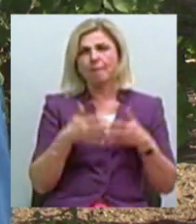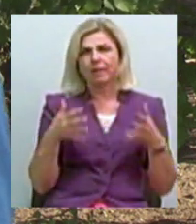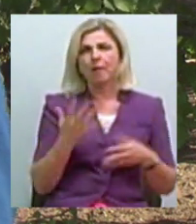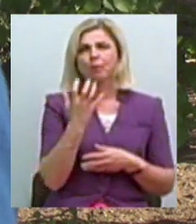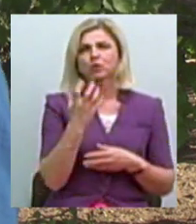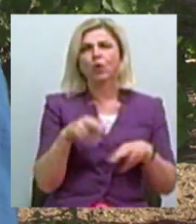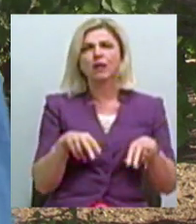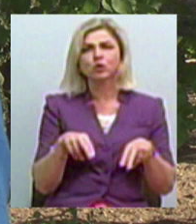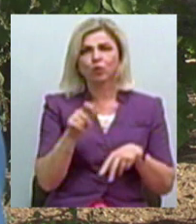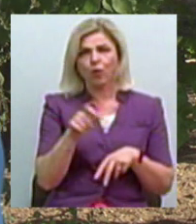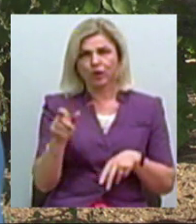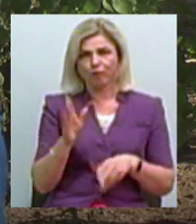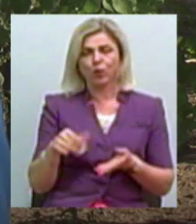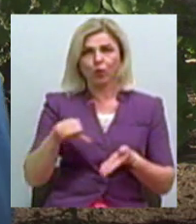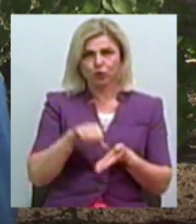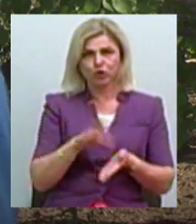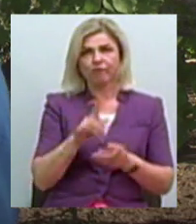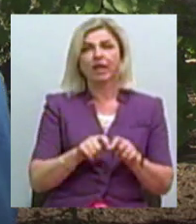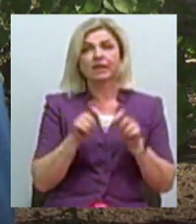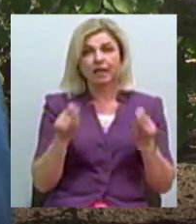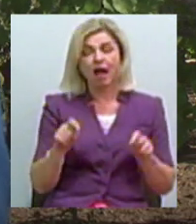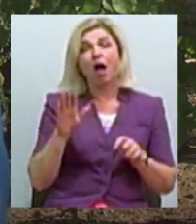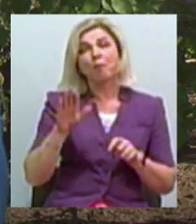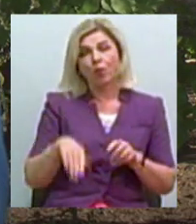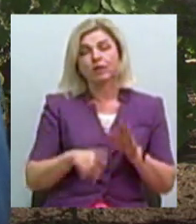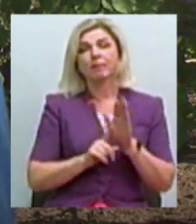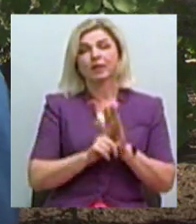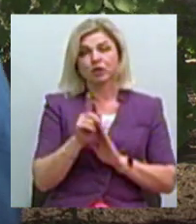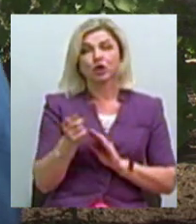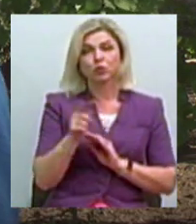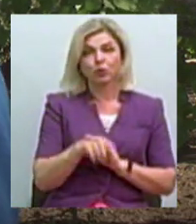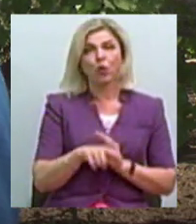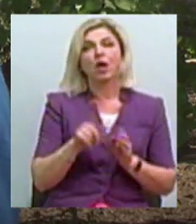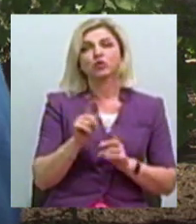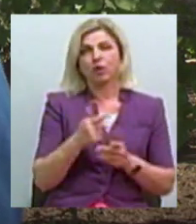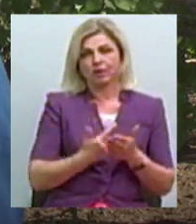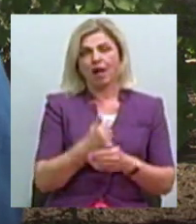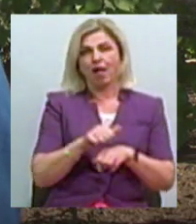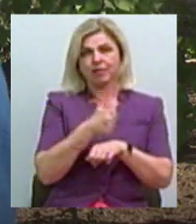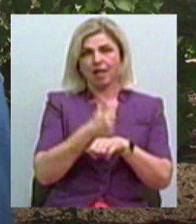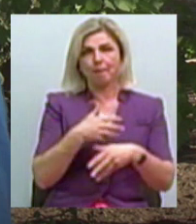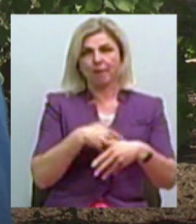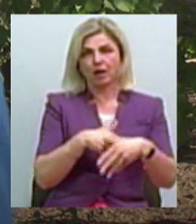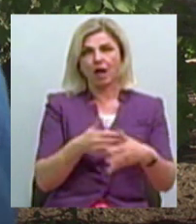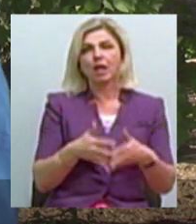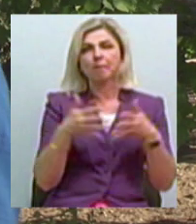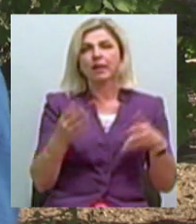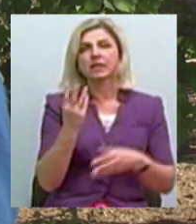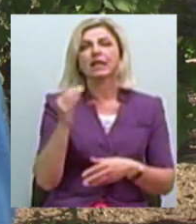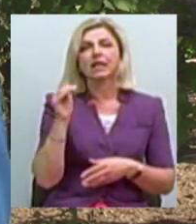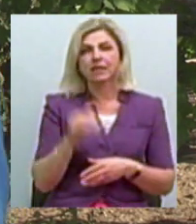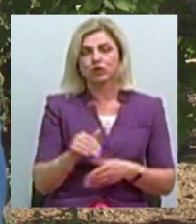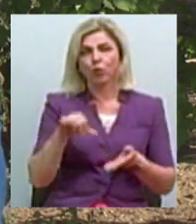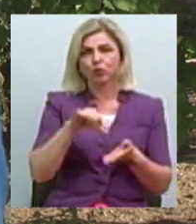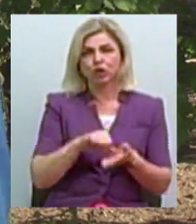танцорів приймуть участь у відкритті. І потім розпочнеться з того ж міста, розпочнеться гала-парад. Більш 3000 учасників